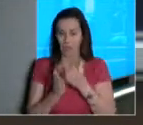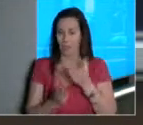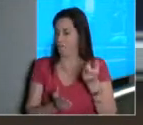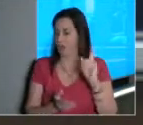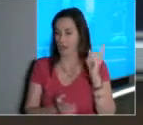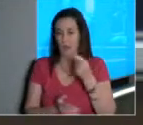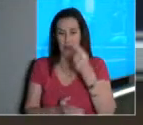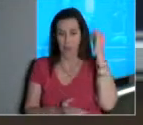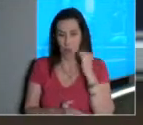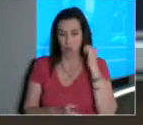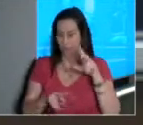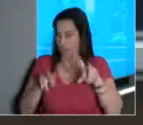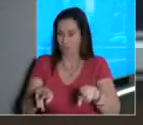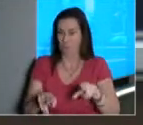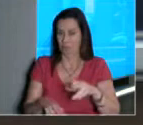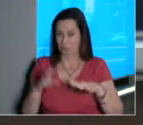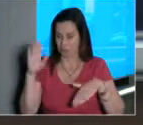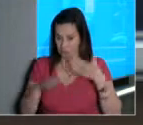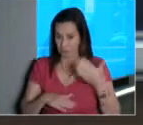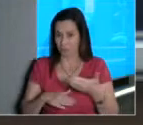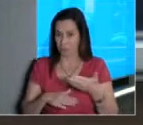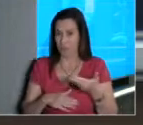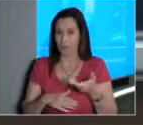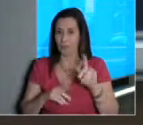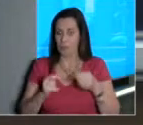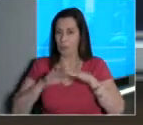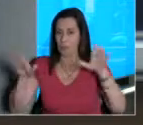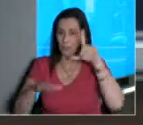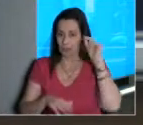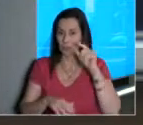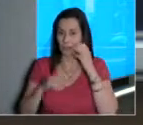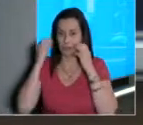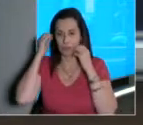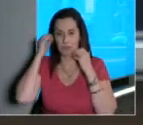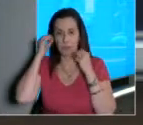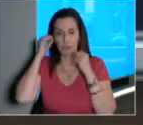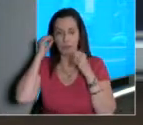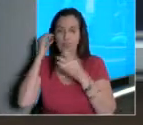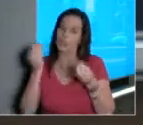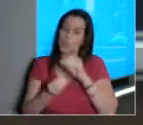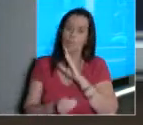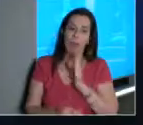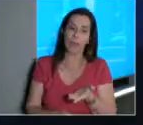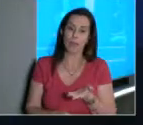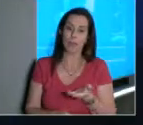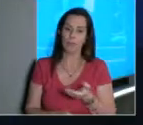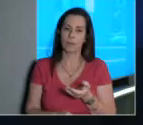ודימונה וכו' היו כאלה, ואחרי שסוגרים את שדה דוב, זה שם למדורה, אם תרצה. כן, זה